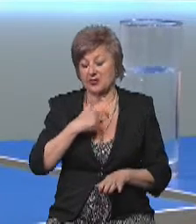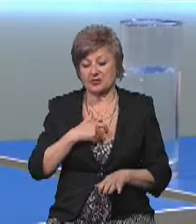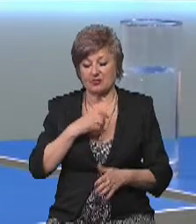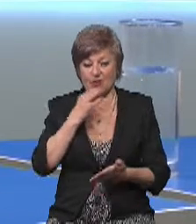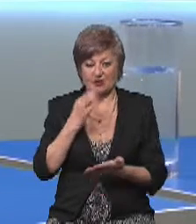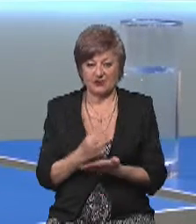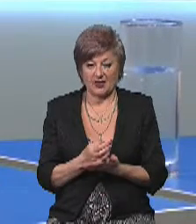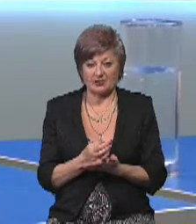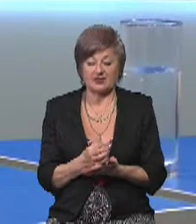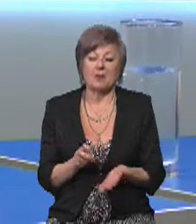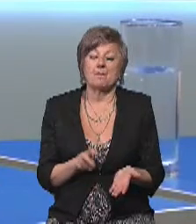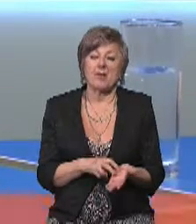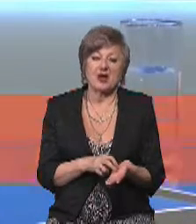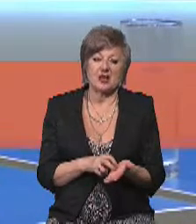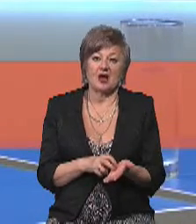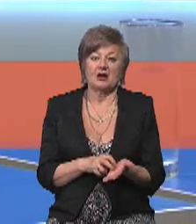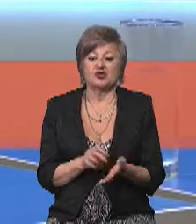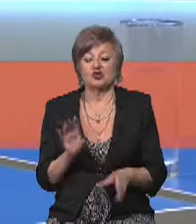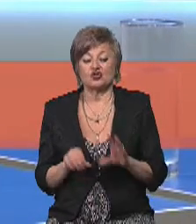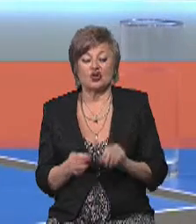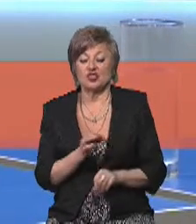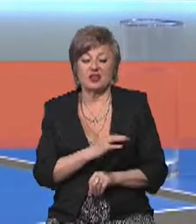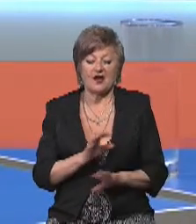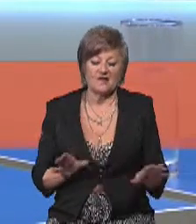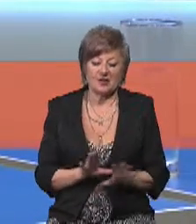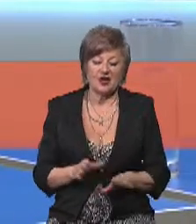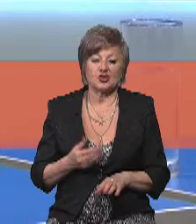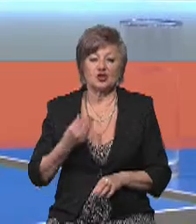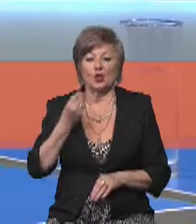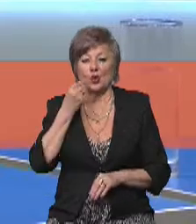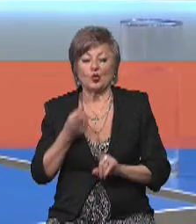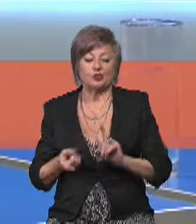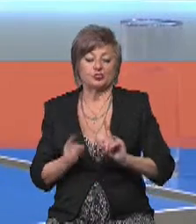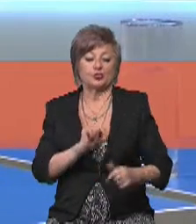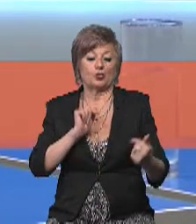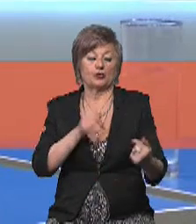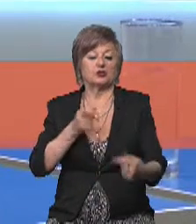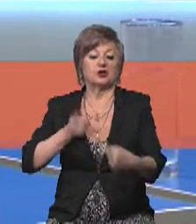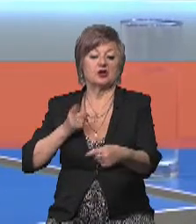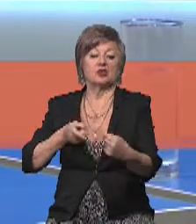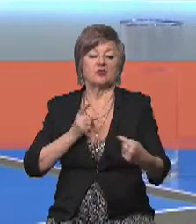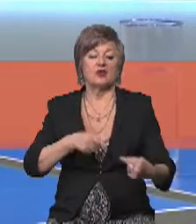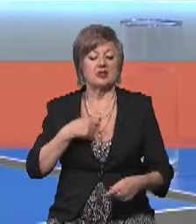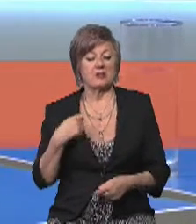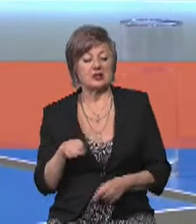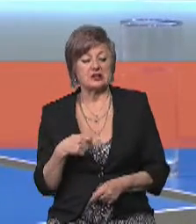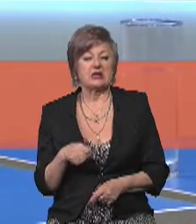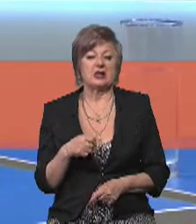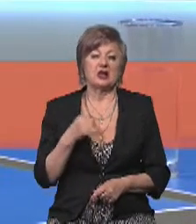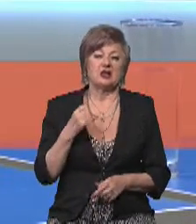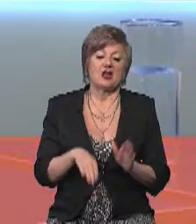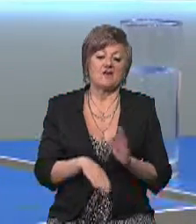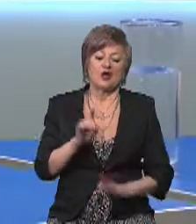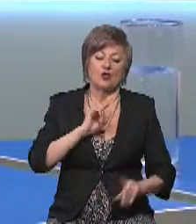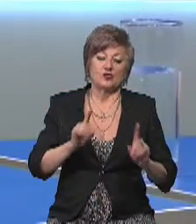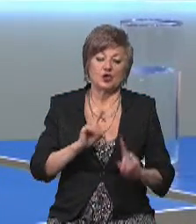рішення. Боялись брати, вважали, що їм це невигідно, що легше перейти в опозицію, критикувати і президента, і